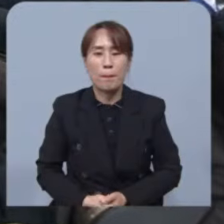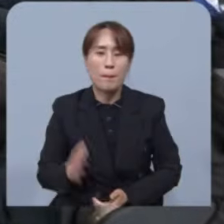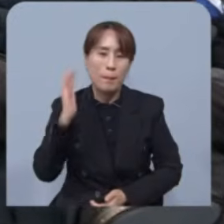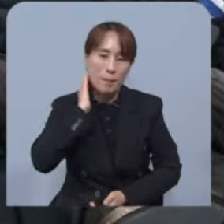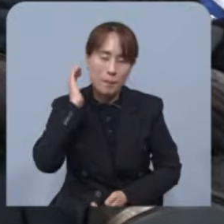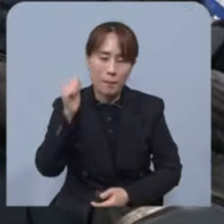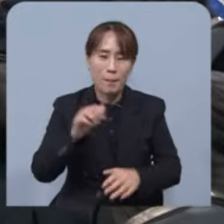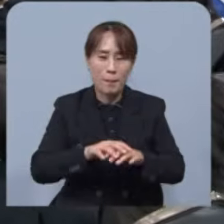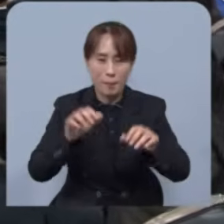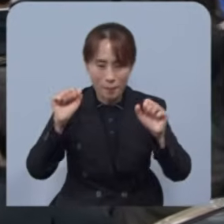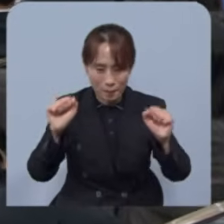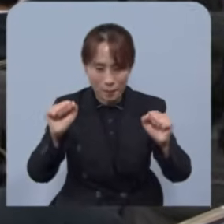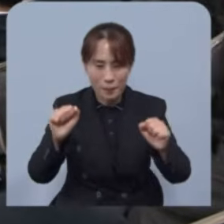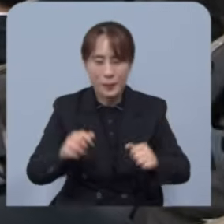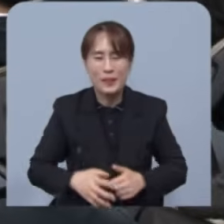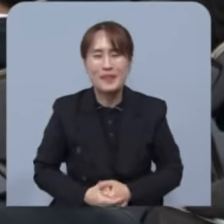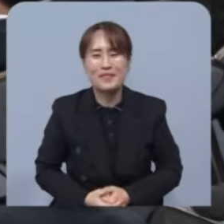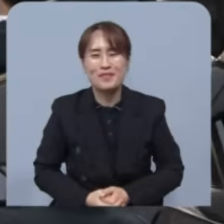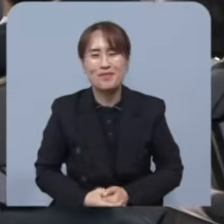대통령님 안녕하세요.